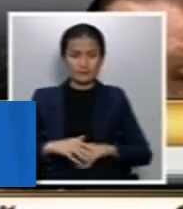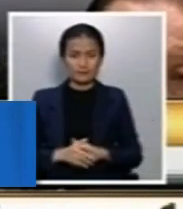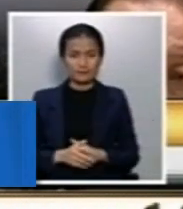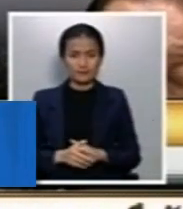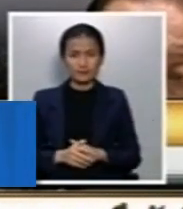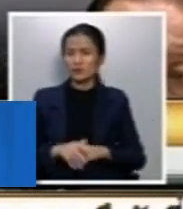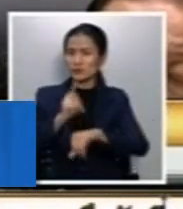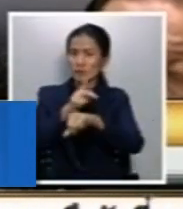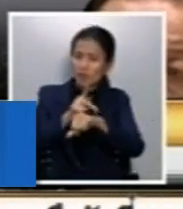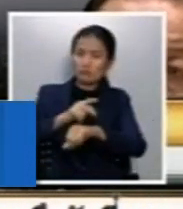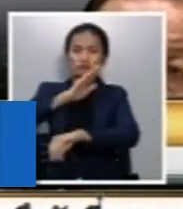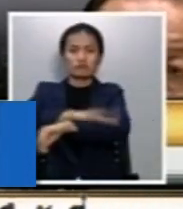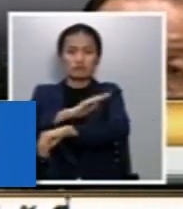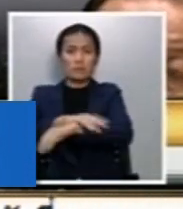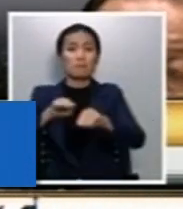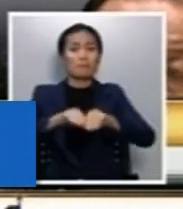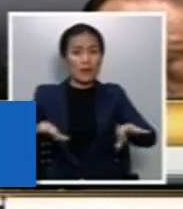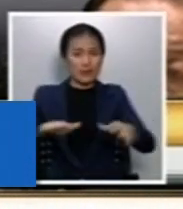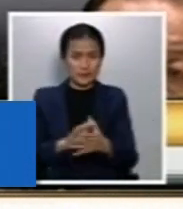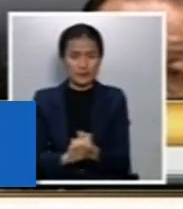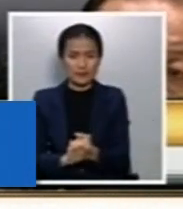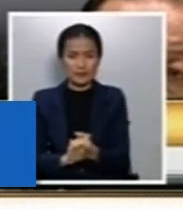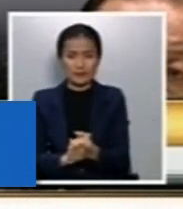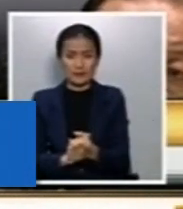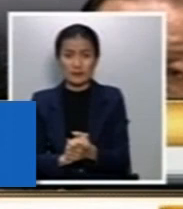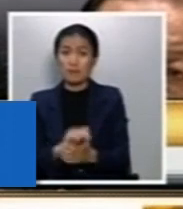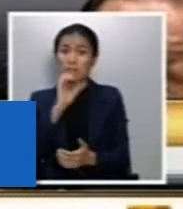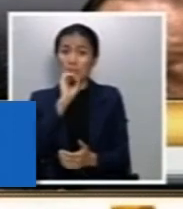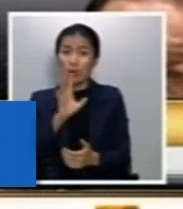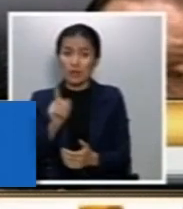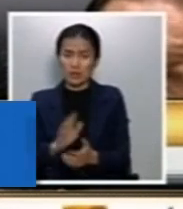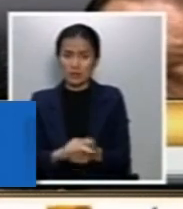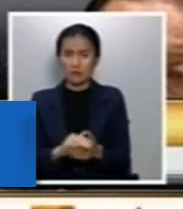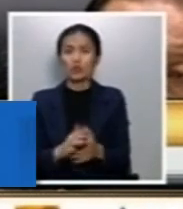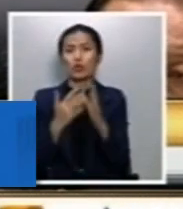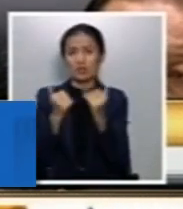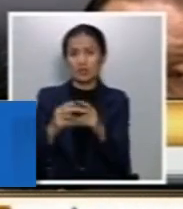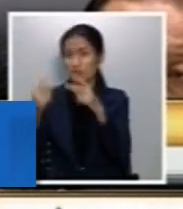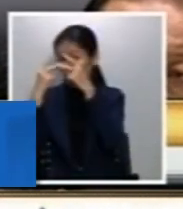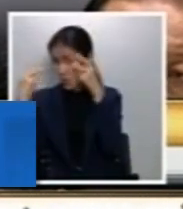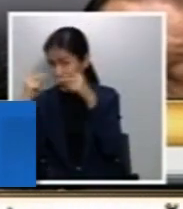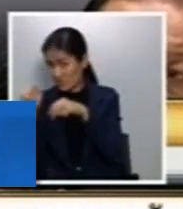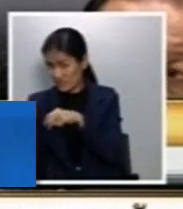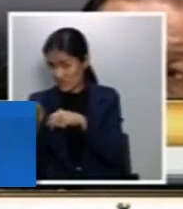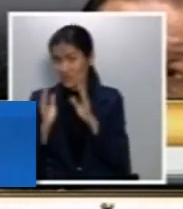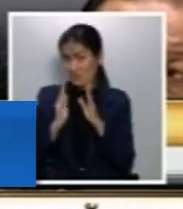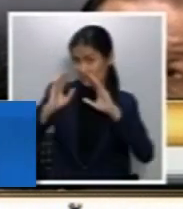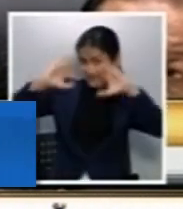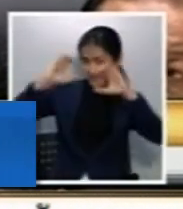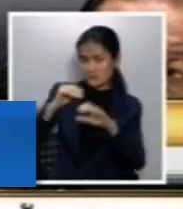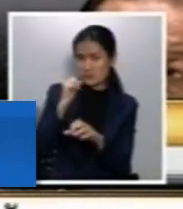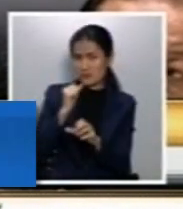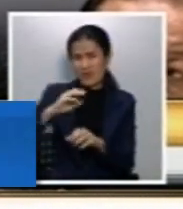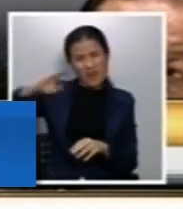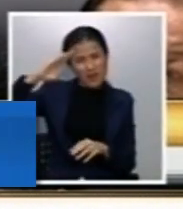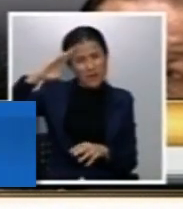ซเชียลบอกว่าปะทะกับผู้ก่อความไม่สงบจนเกิดมีผู้เสียชีวิต